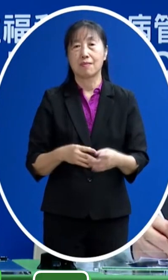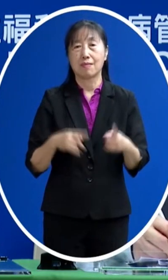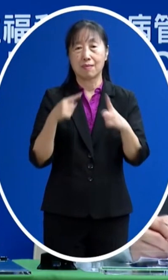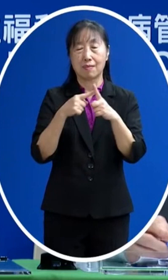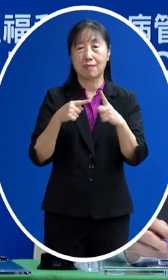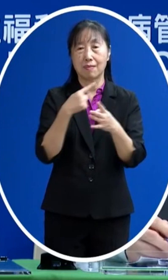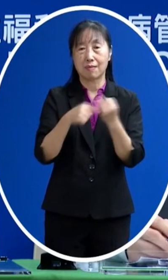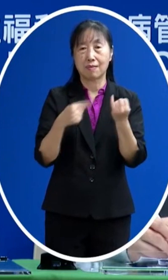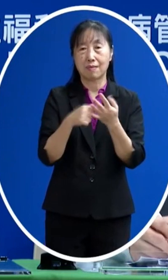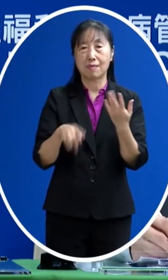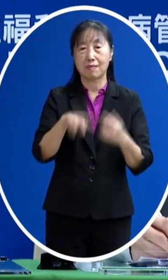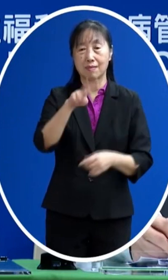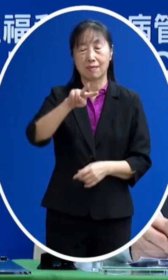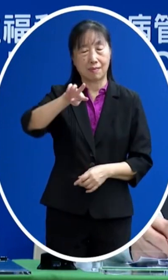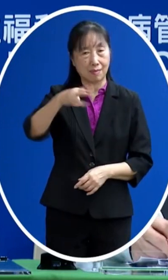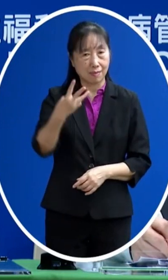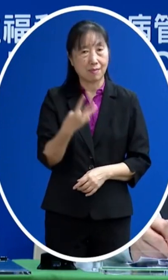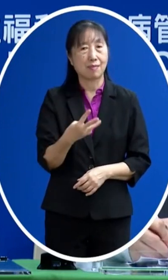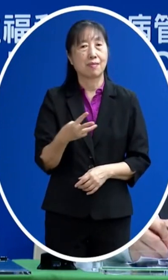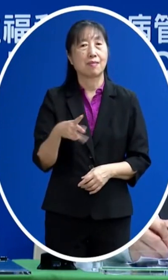人口，我们打了